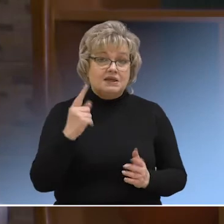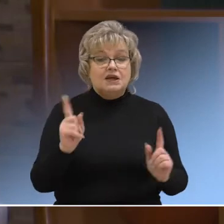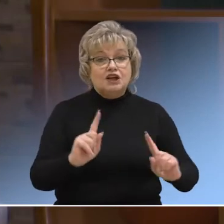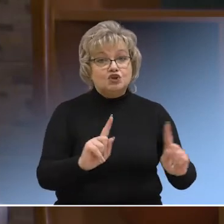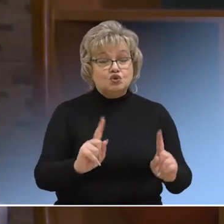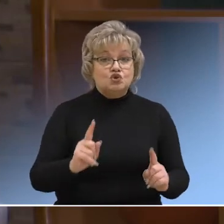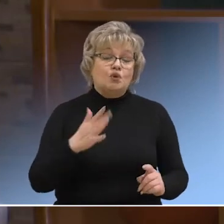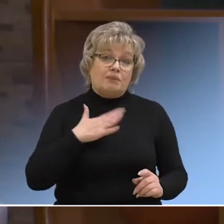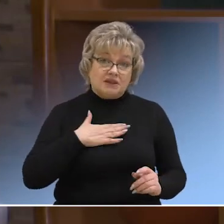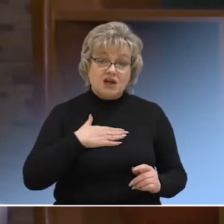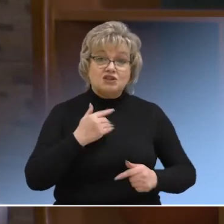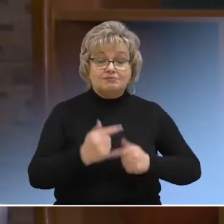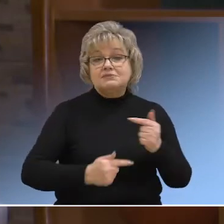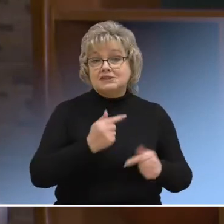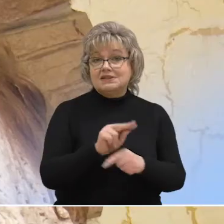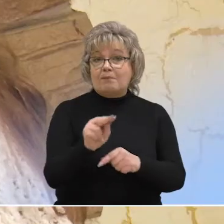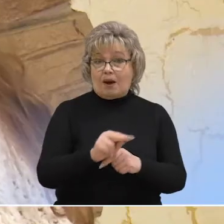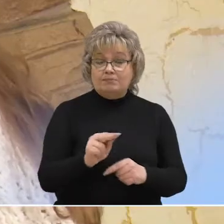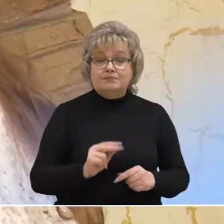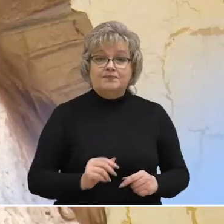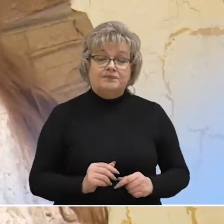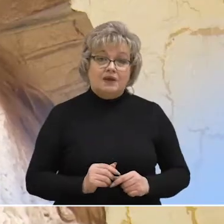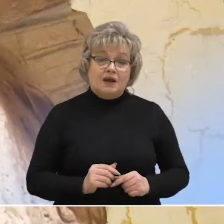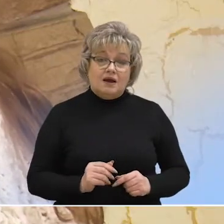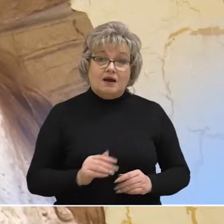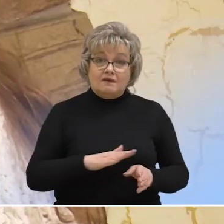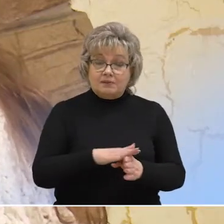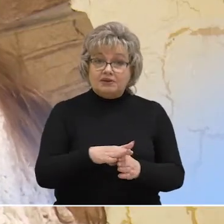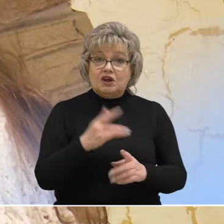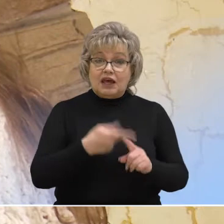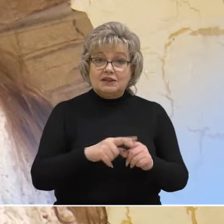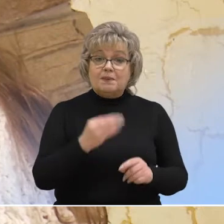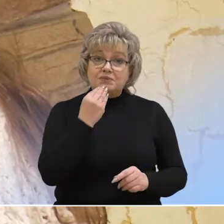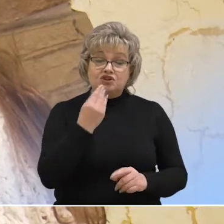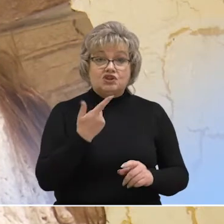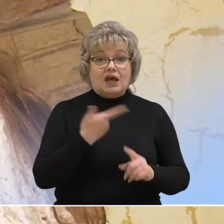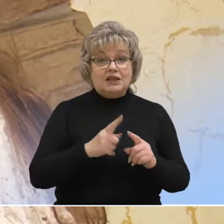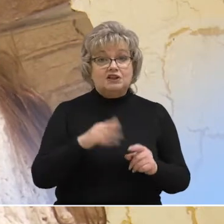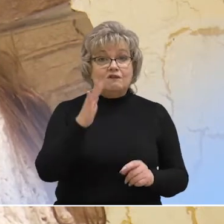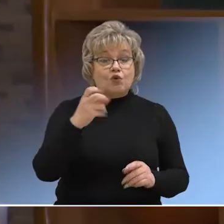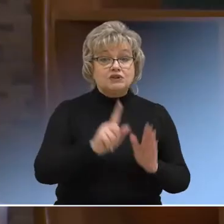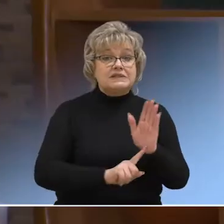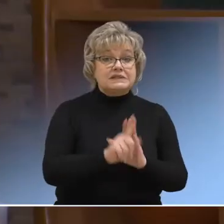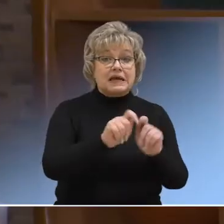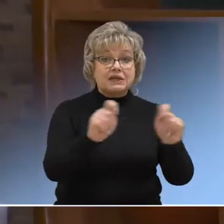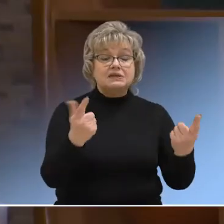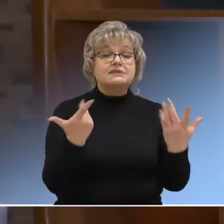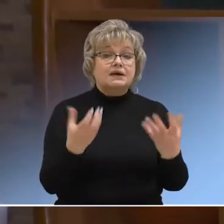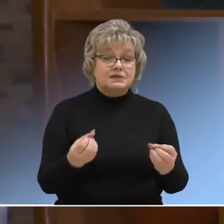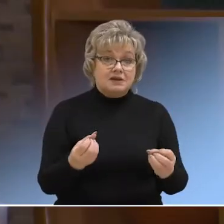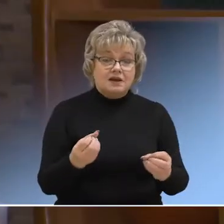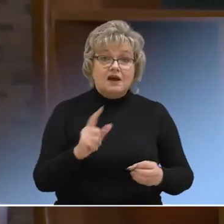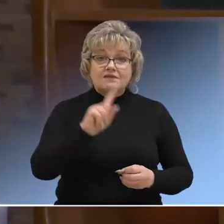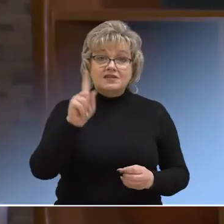что-то, то есть идут по нашим стопам, так сказать. Вот это сама пища жизни, этот фонд, да, где он зародился? Зародился он